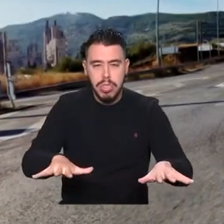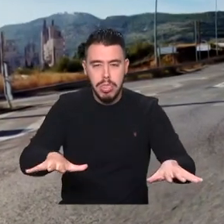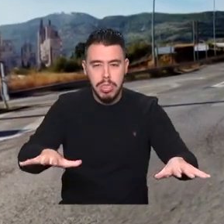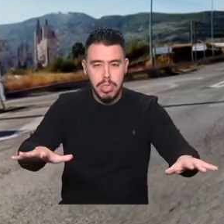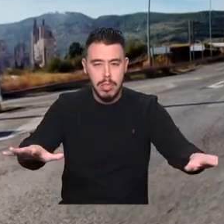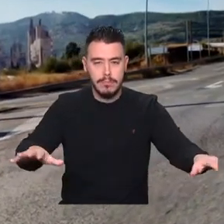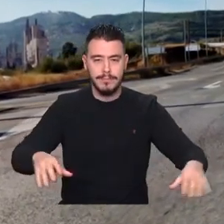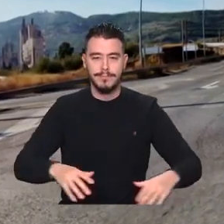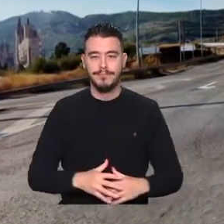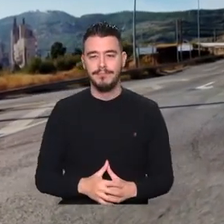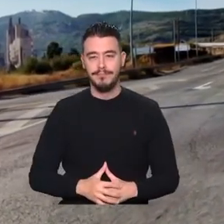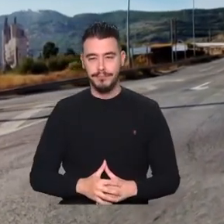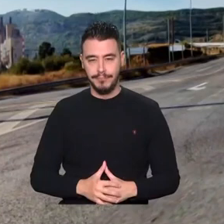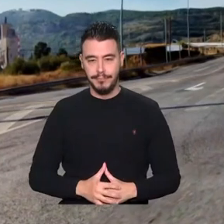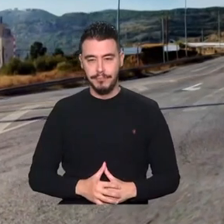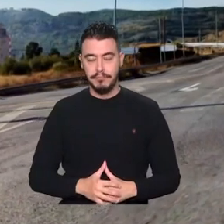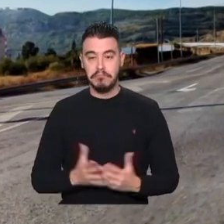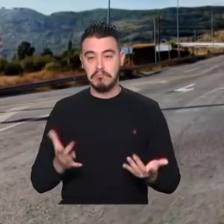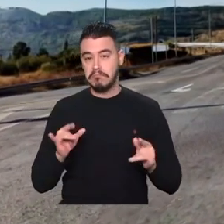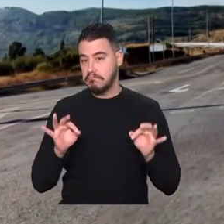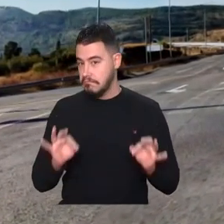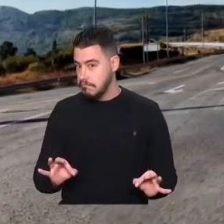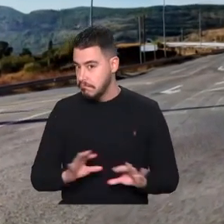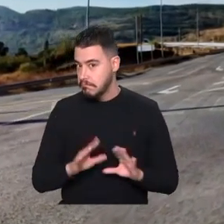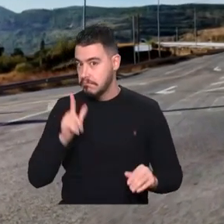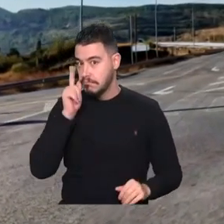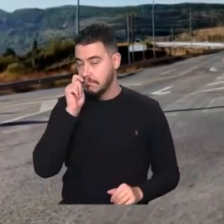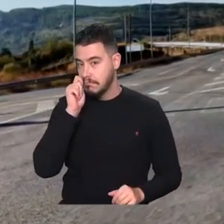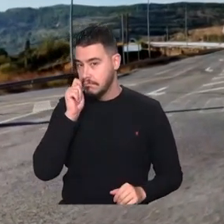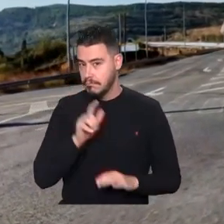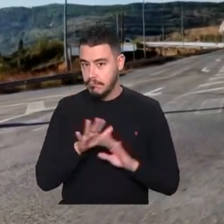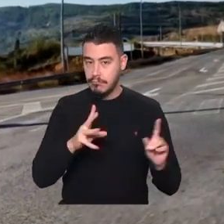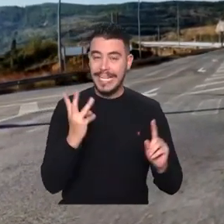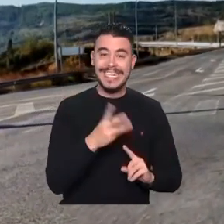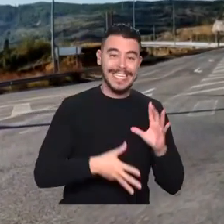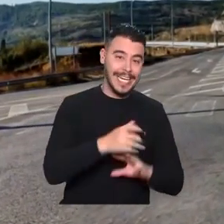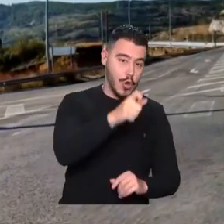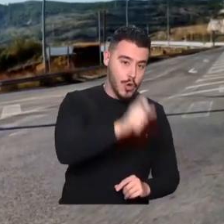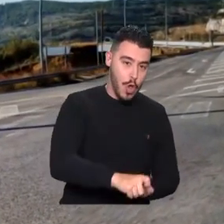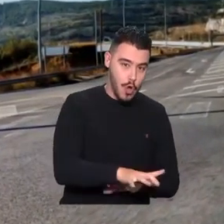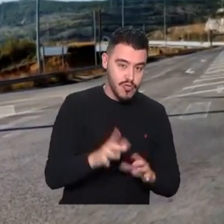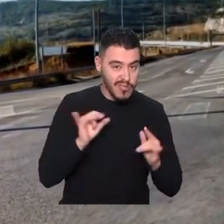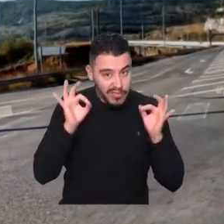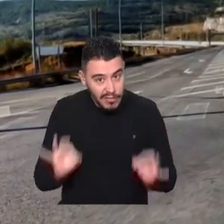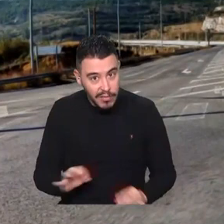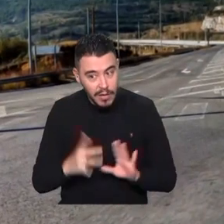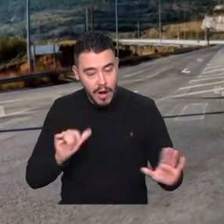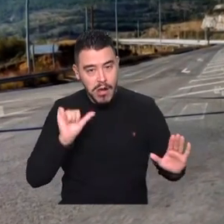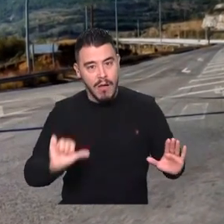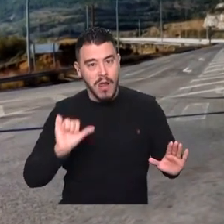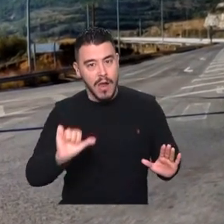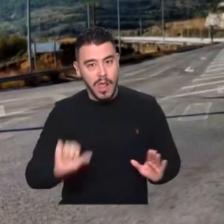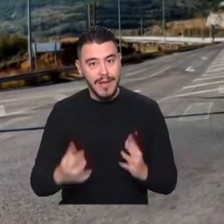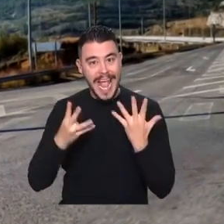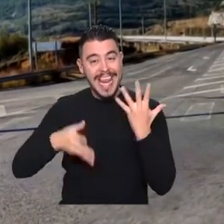Ξαναλέω, εφόσον όλα αυτά είναι έτσι, εφόσον ο άνδρας αυτός, ο νεκρός, βίαζε το κορίτσι από τα 9 του χρόνια